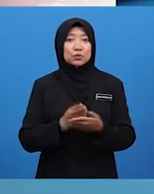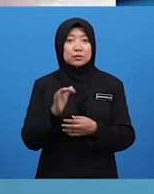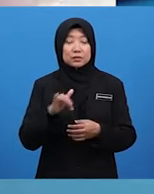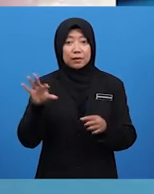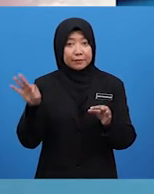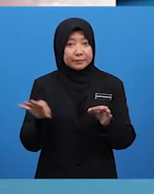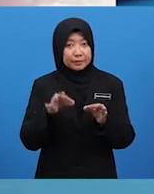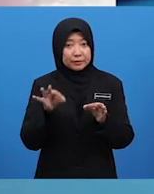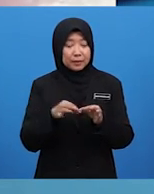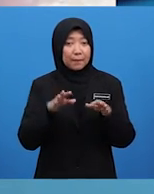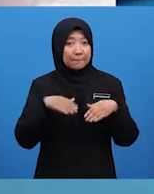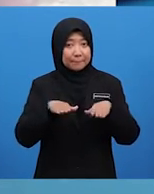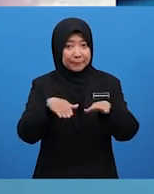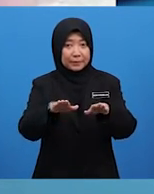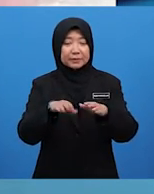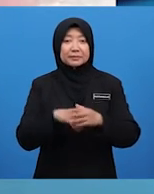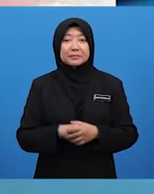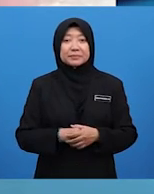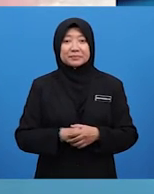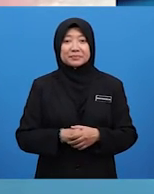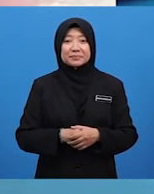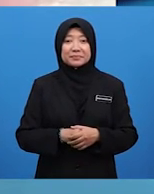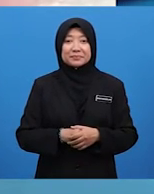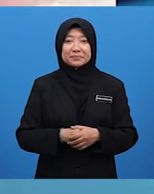Seterusnya, jahitan mesin dilakukan.